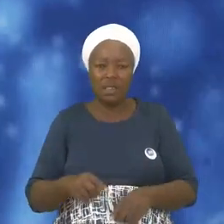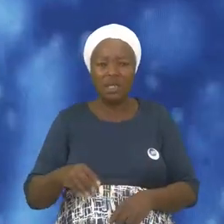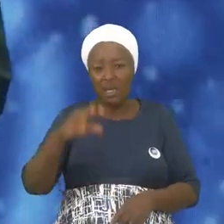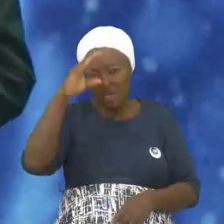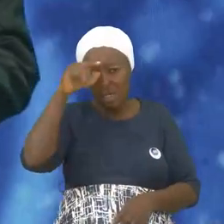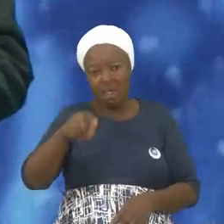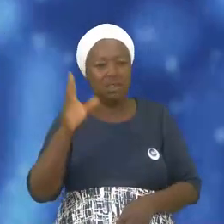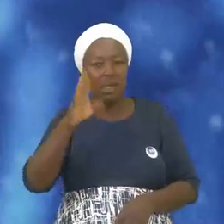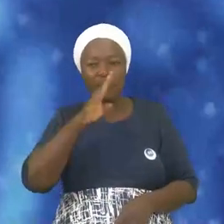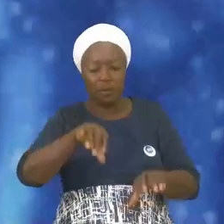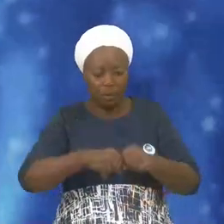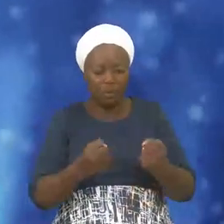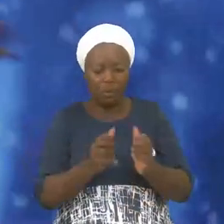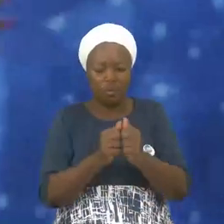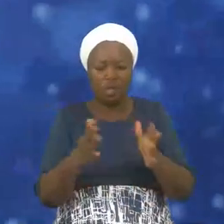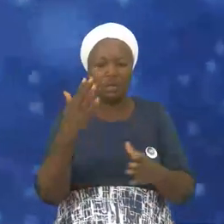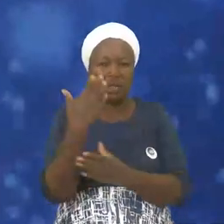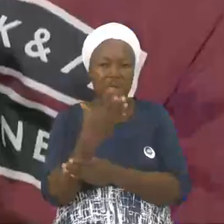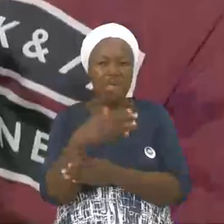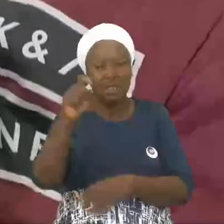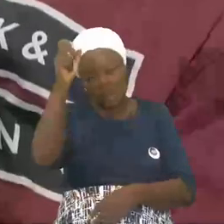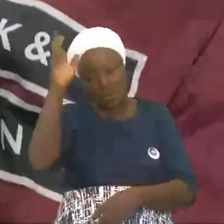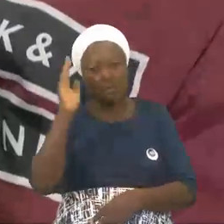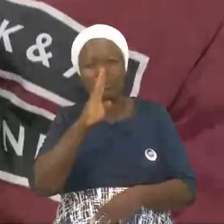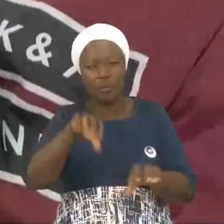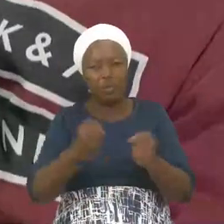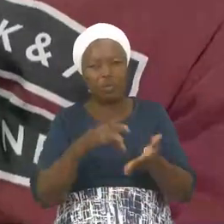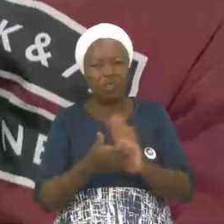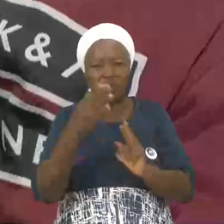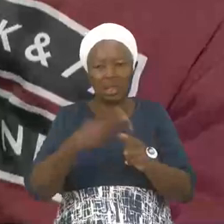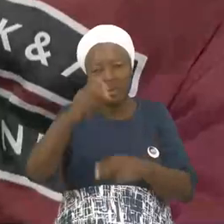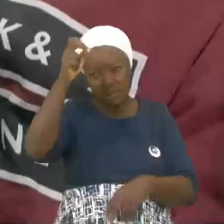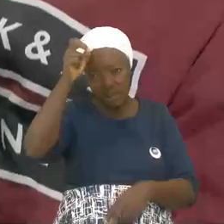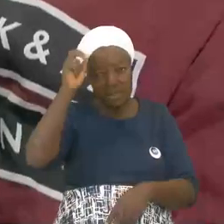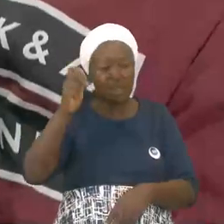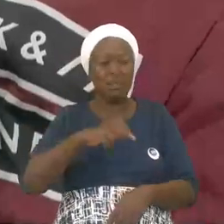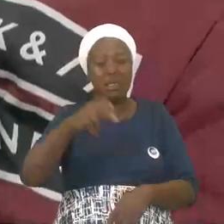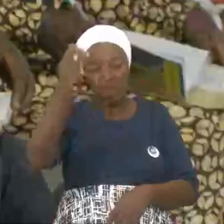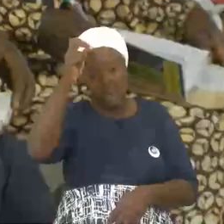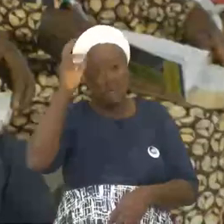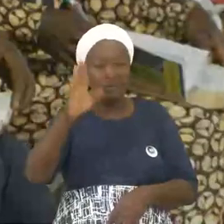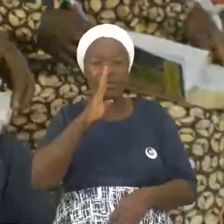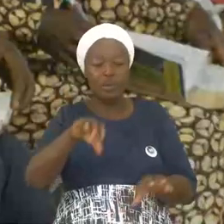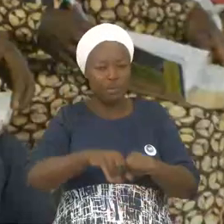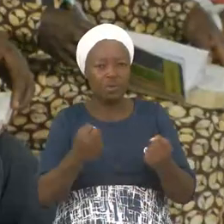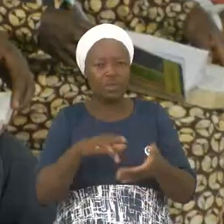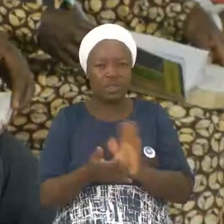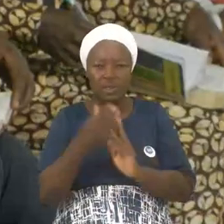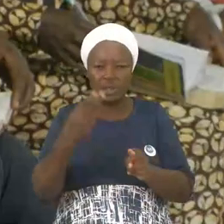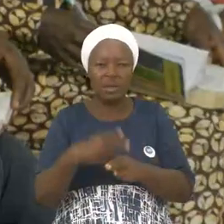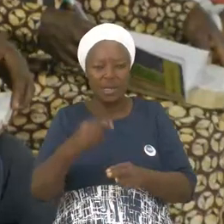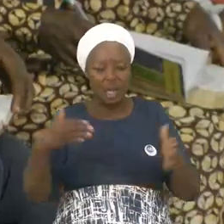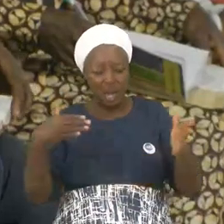Mais il sera brisé sans l'effort d'aucune main. Le diable sera brisé.